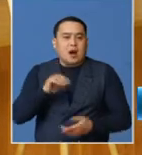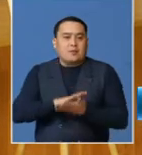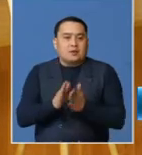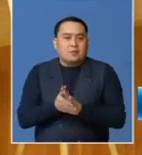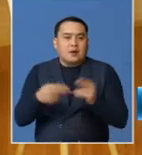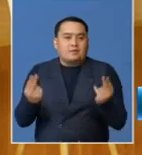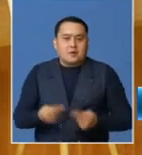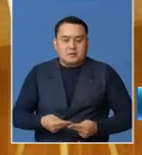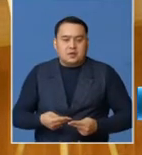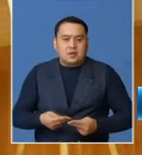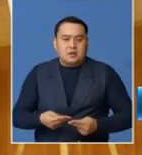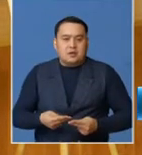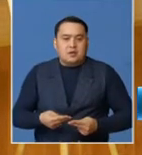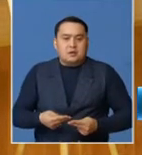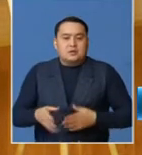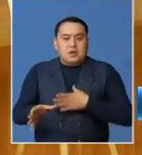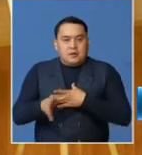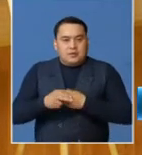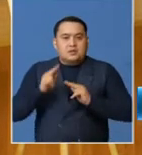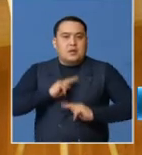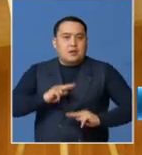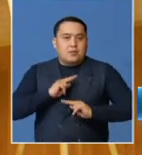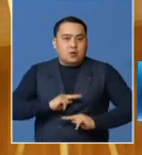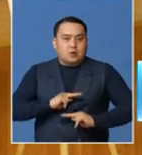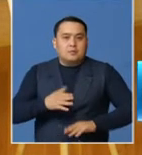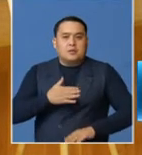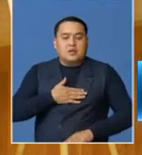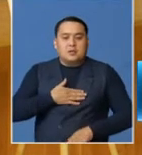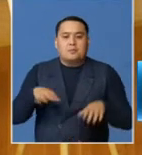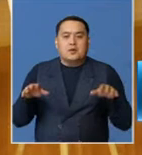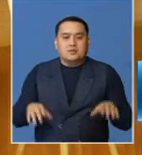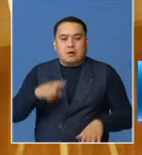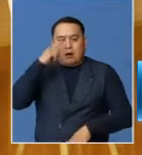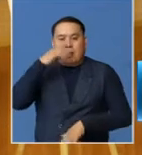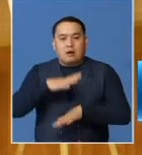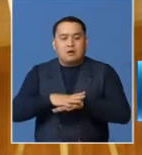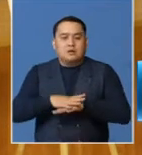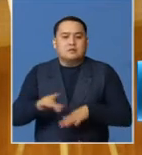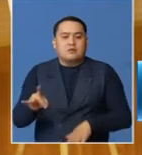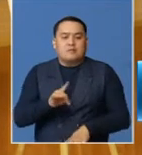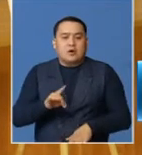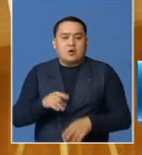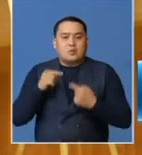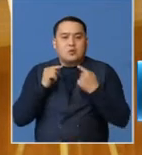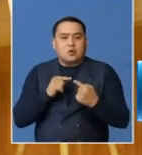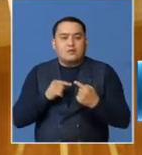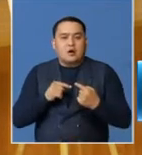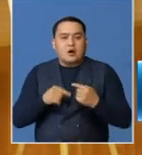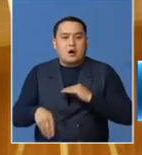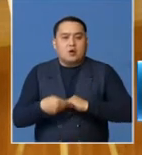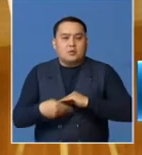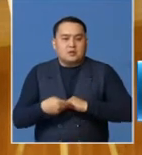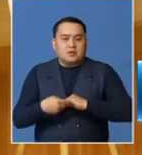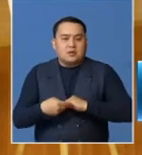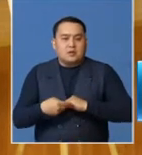подписалась меморандум договора о совместной работе между нашим председателем агентства Государственной службы противодействия коррупции